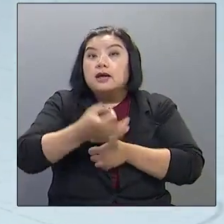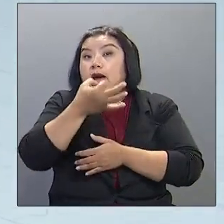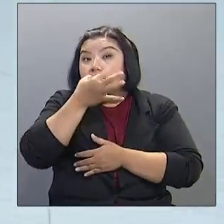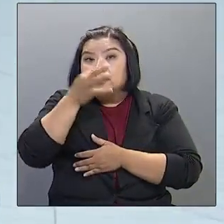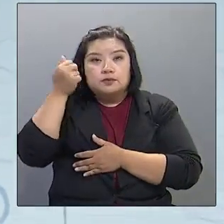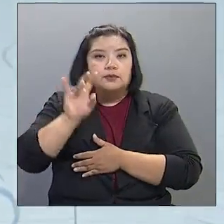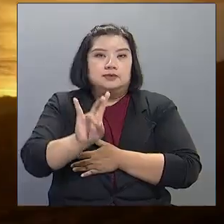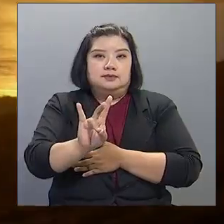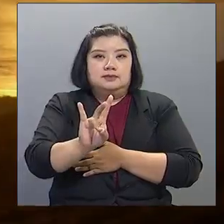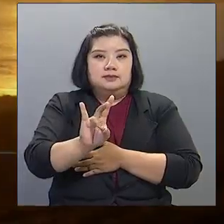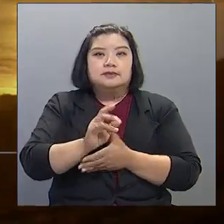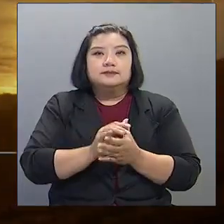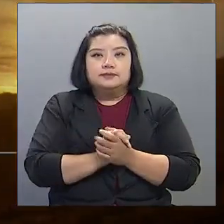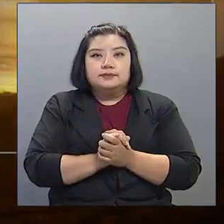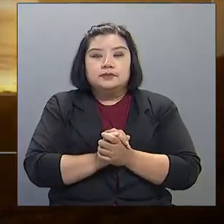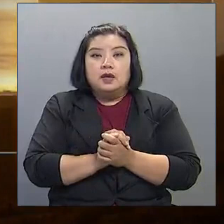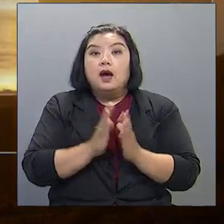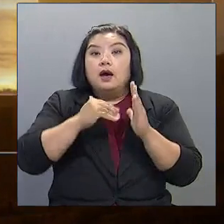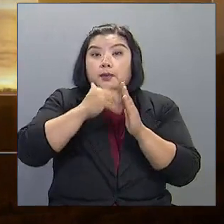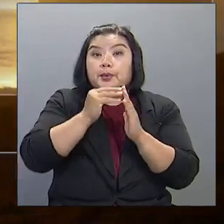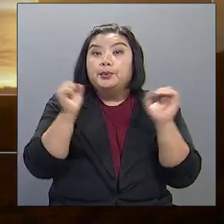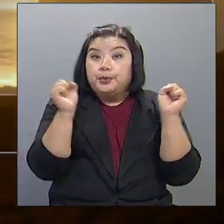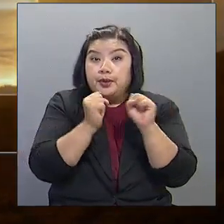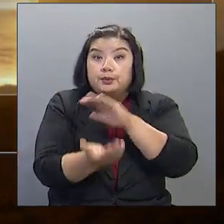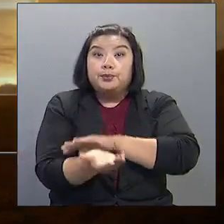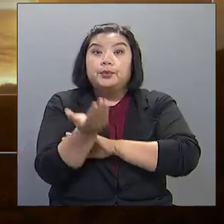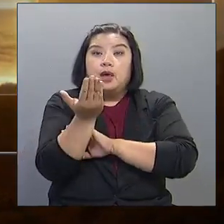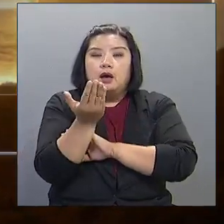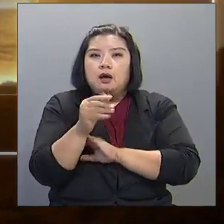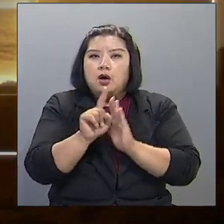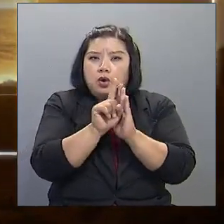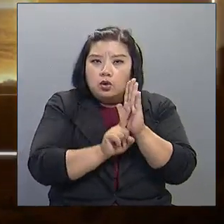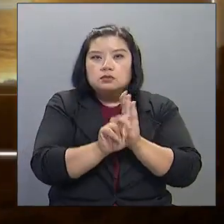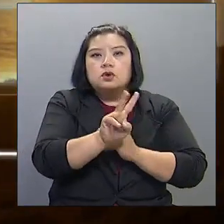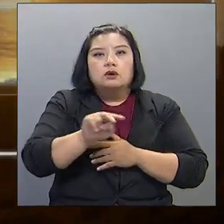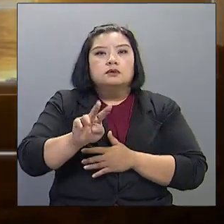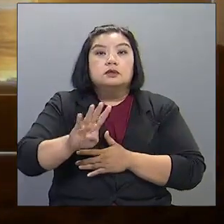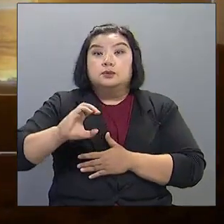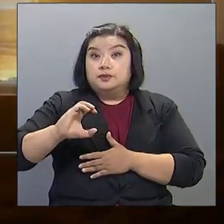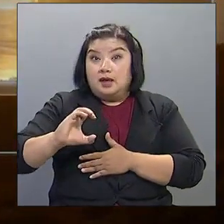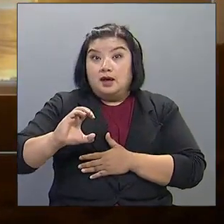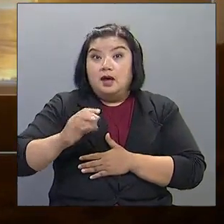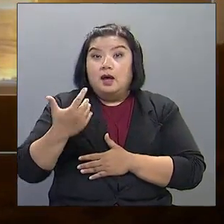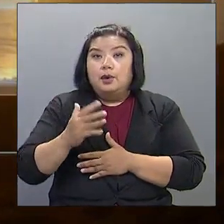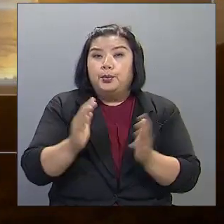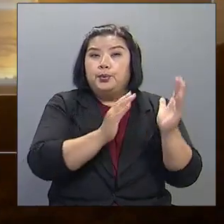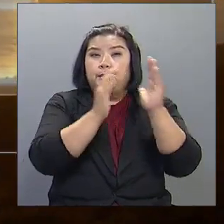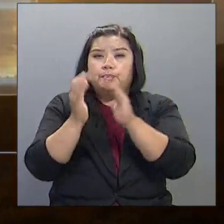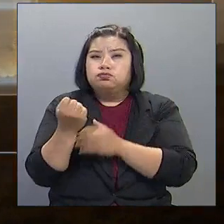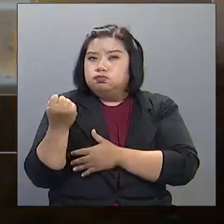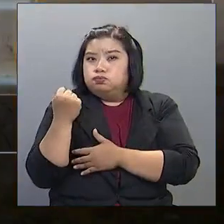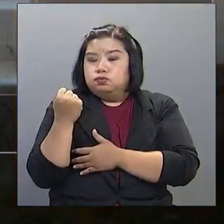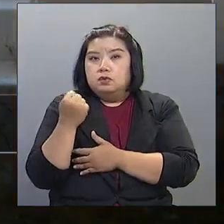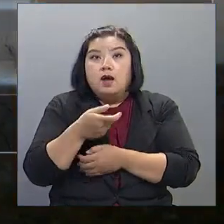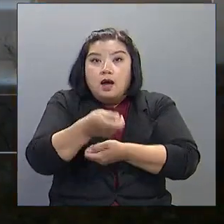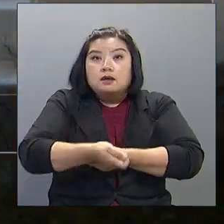7วันข้างหน้ากันต่อค่ะภาคเหนืออากาศเย็นในตอนเช้าอุณหภูมิจะลดลง 2-4 องศาเซลเซียสกับมีลมแรงระยะนี้เกษตรก